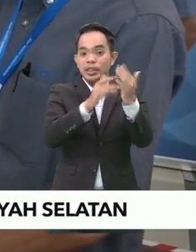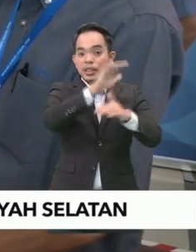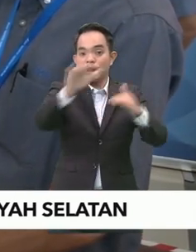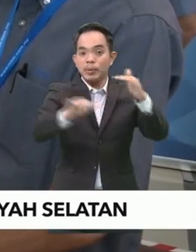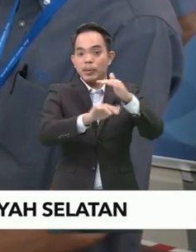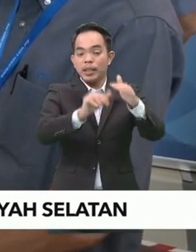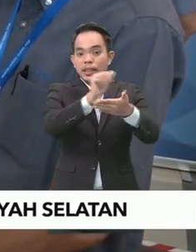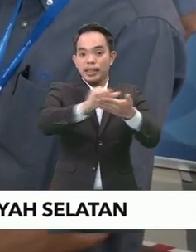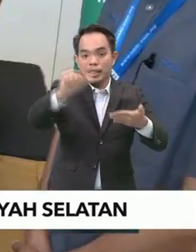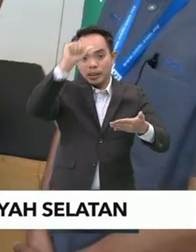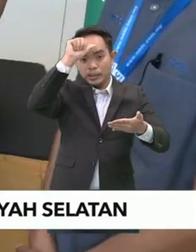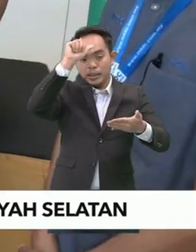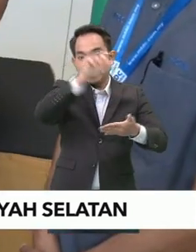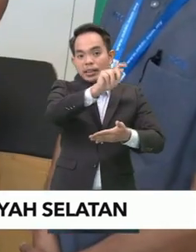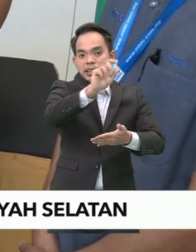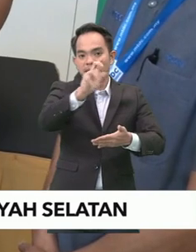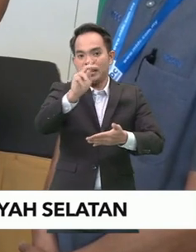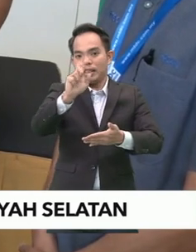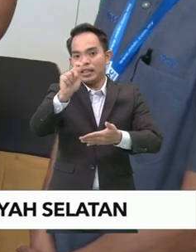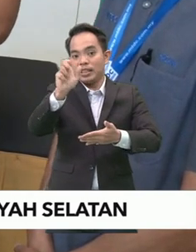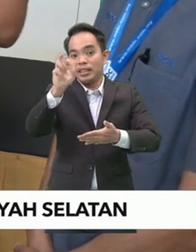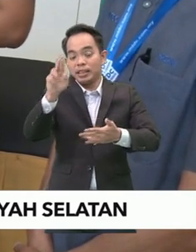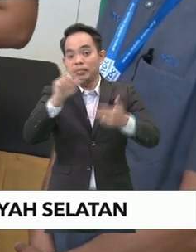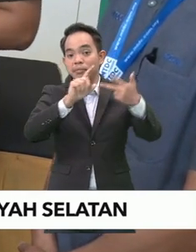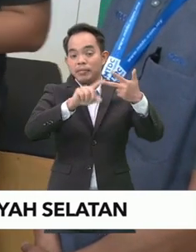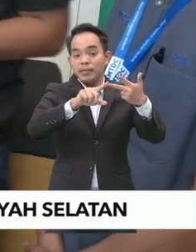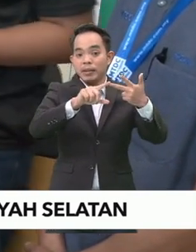Latihan Usahawan Tekno Tentra, penyelesaian teknologi